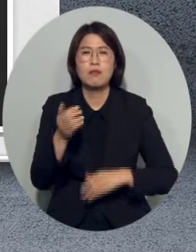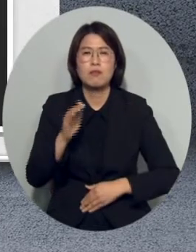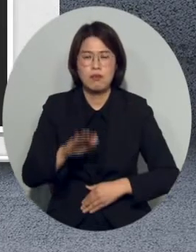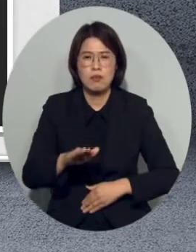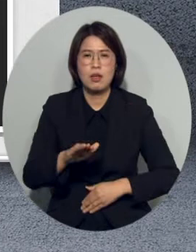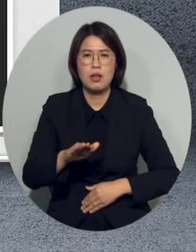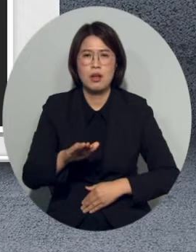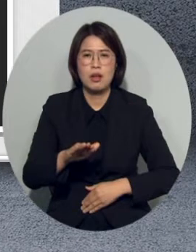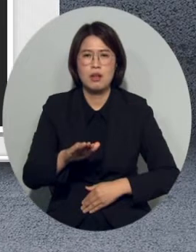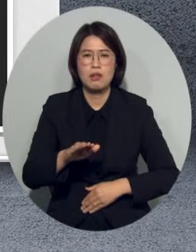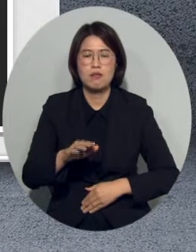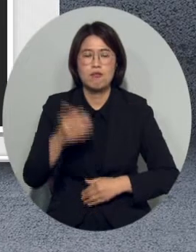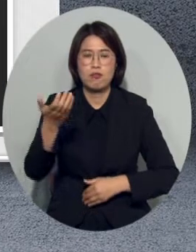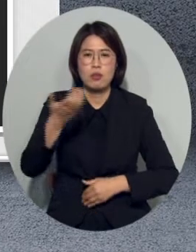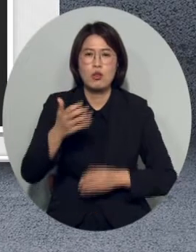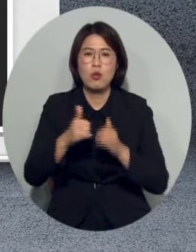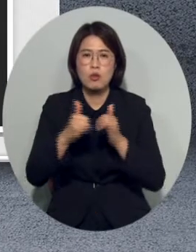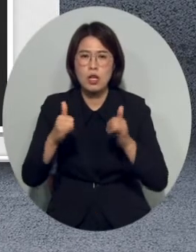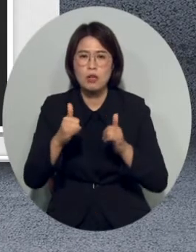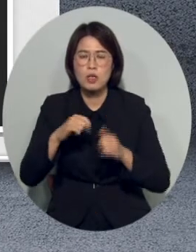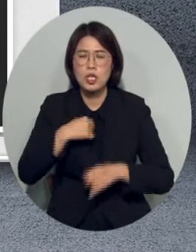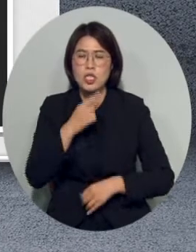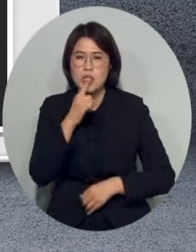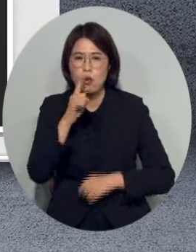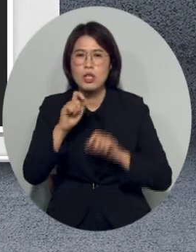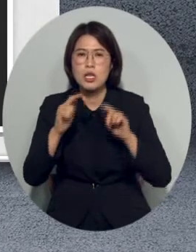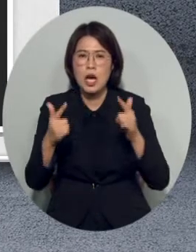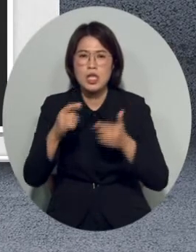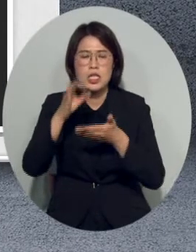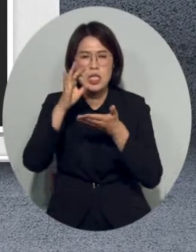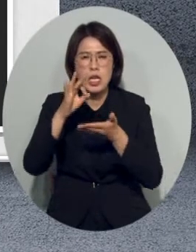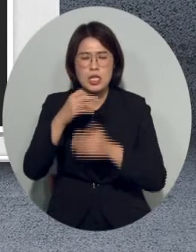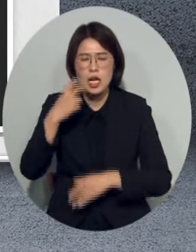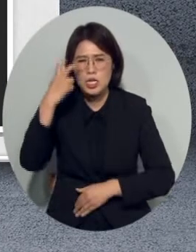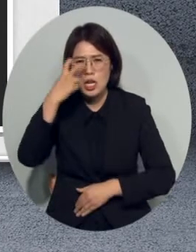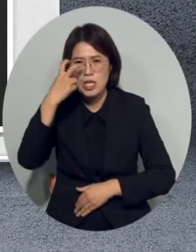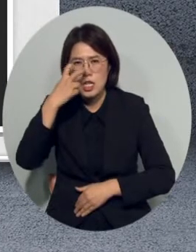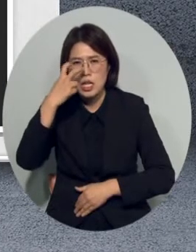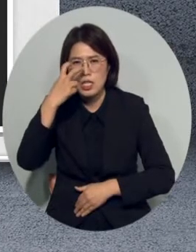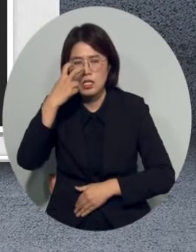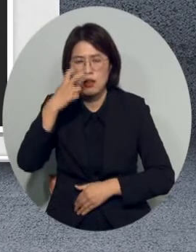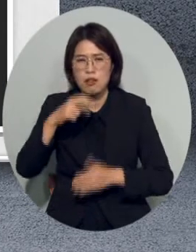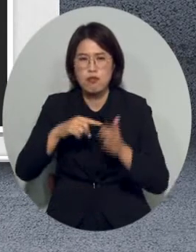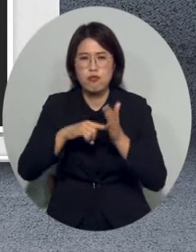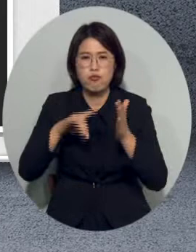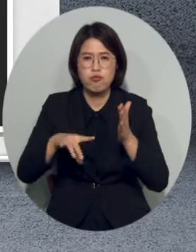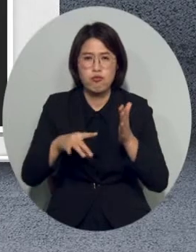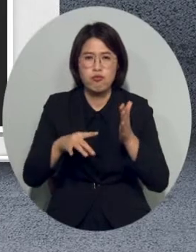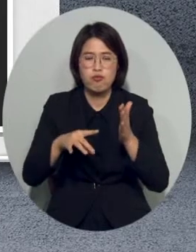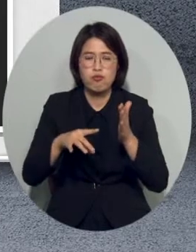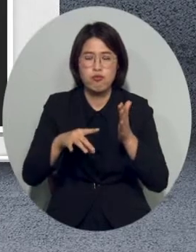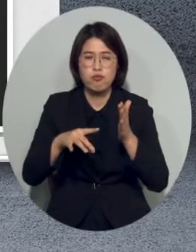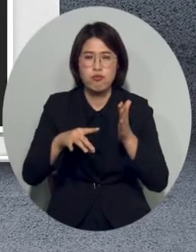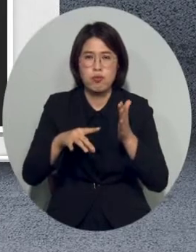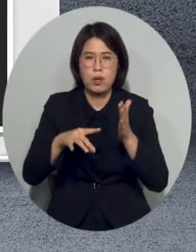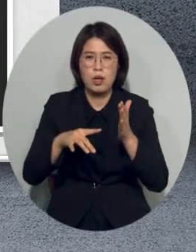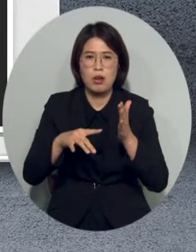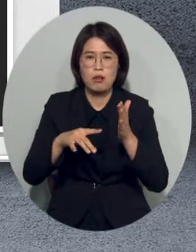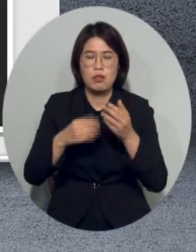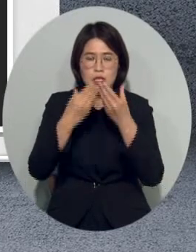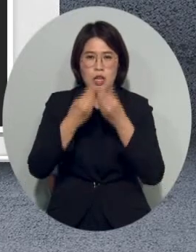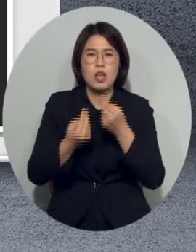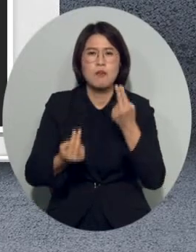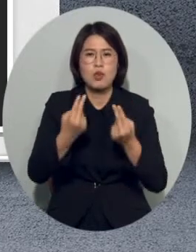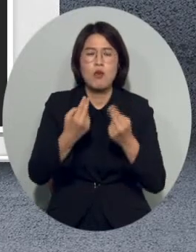하지만 상속인이 자진 신고하지 않은 상속재산을 찾아내서 취득세를 부과한 사례와 비교해야